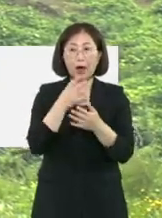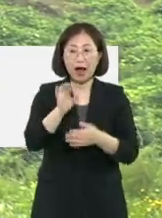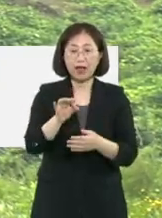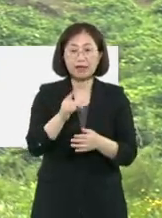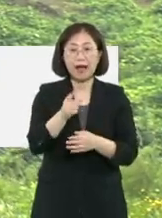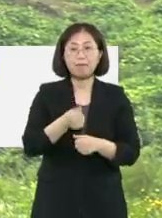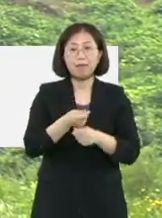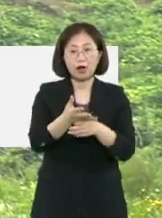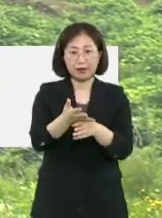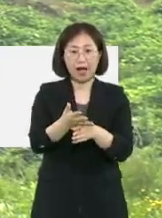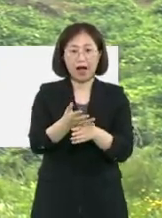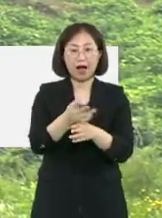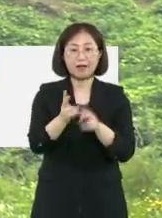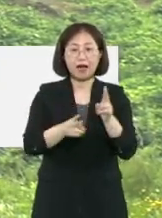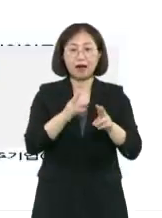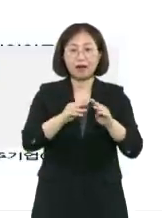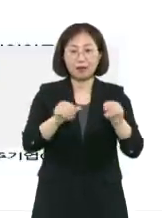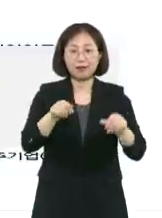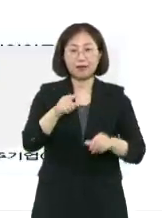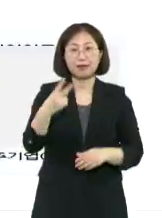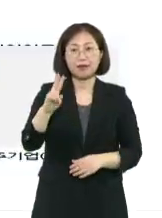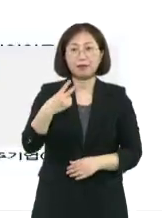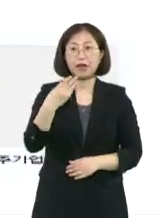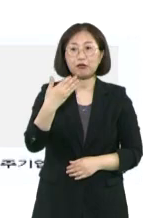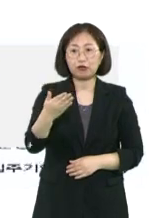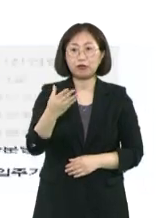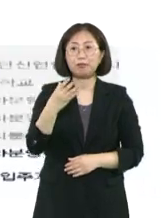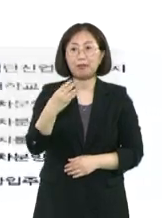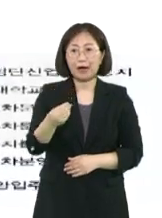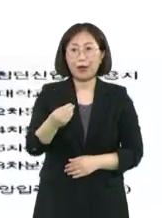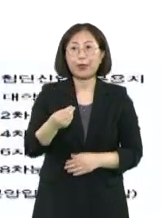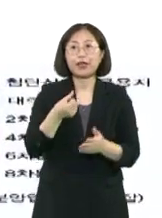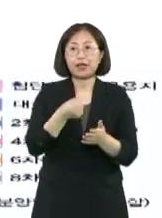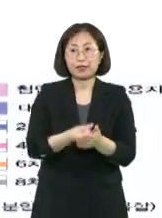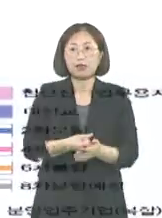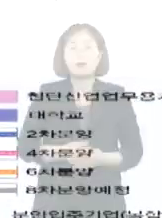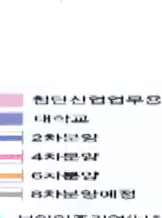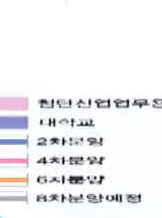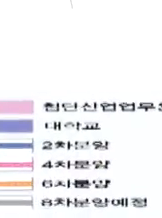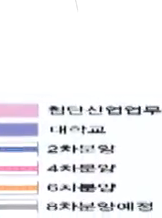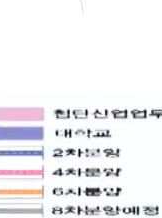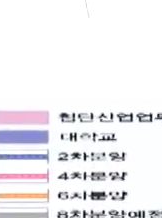가격은 3.3제곱미터 기준 산업용지 209만 원으로 책정됐습니다.